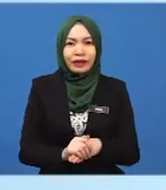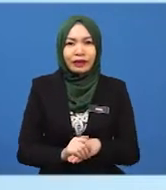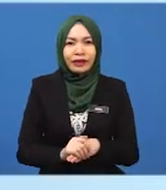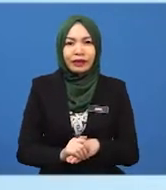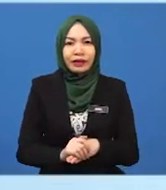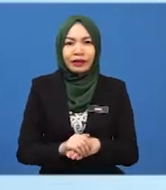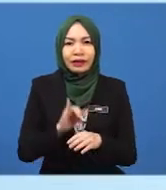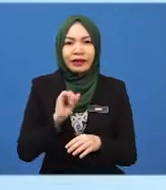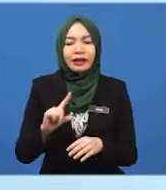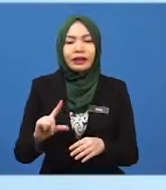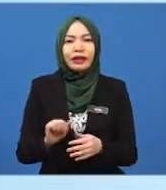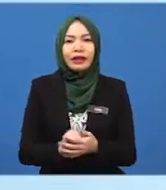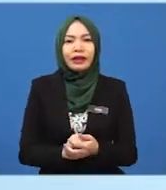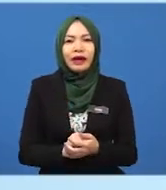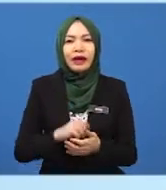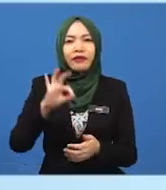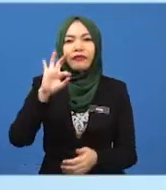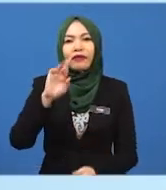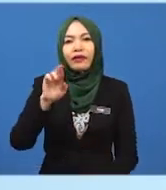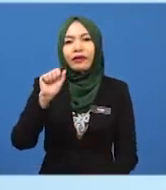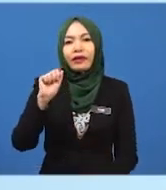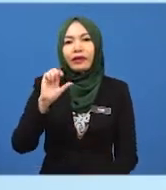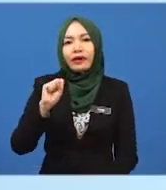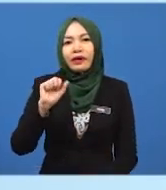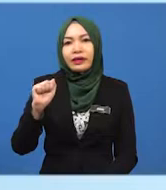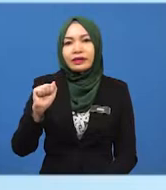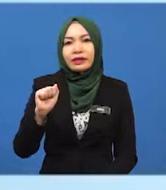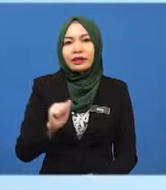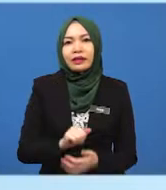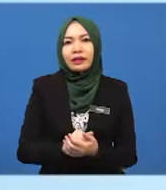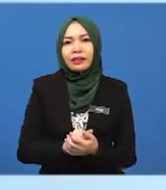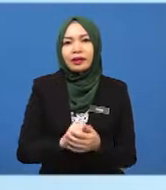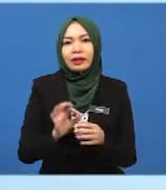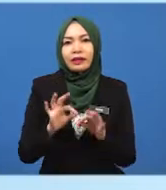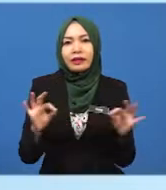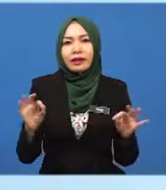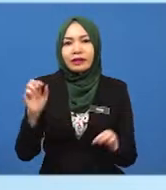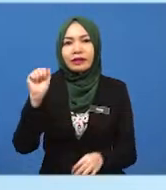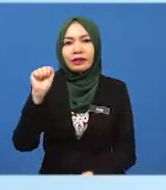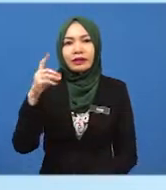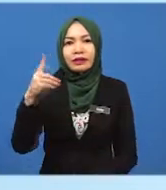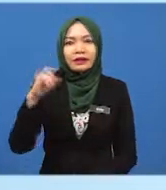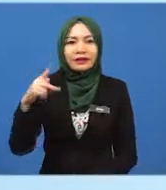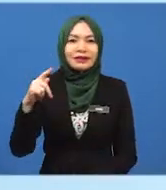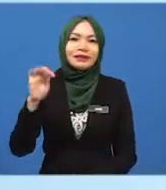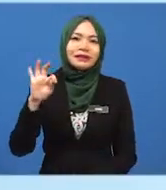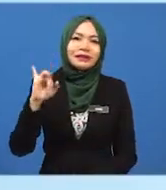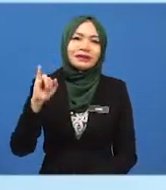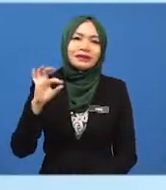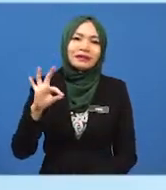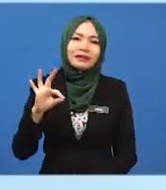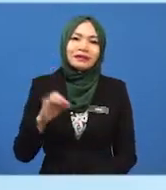frasa adjektif. Oleh itu, penggunaan adalah sangat